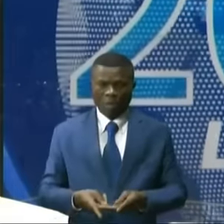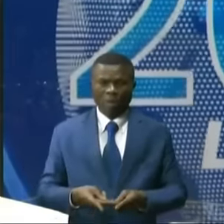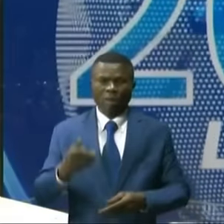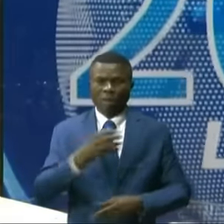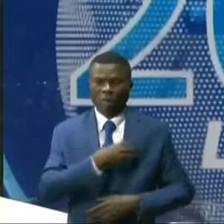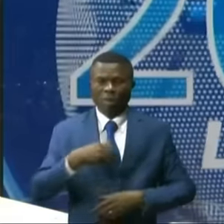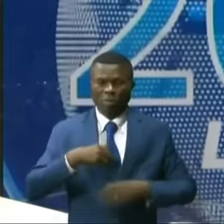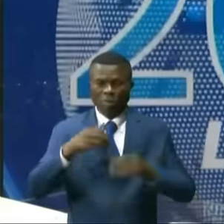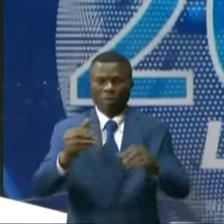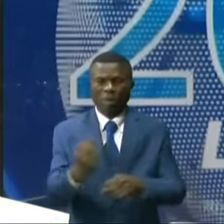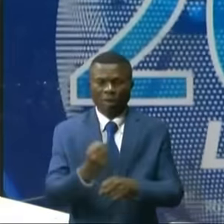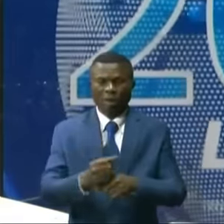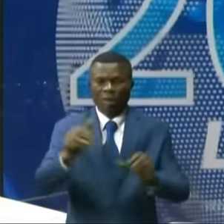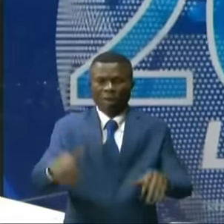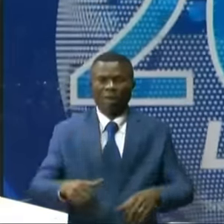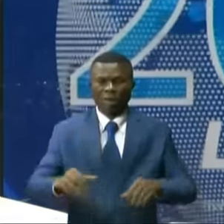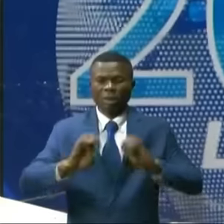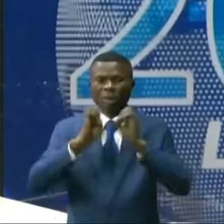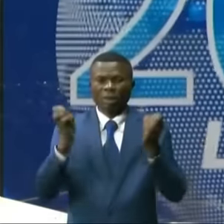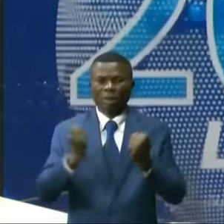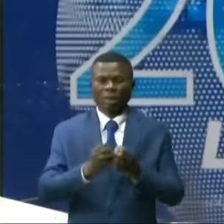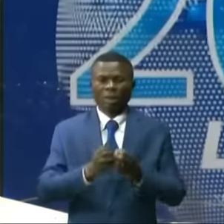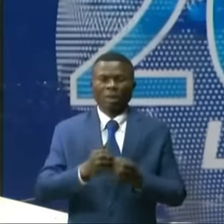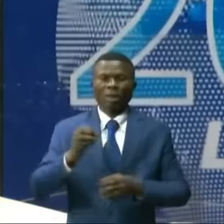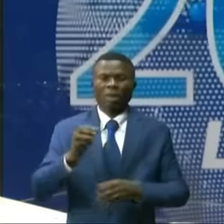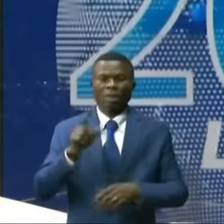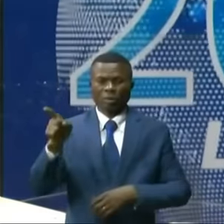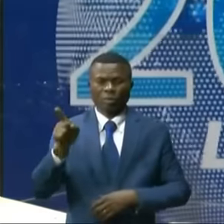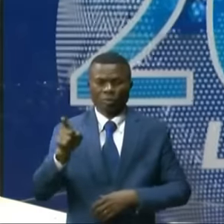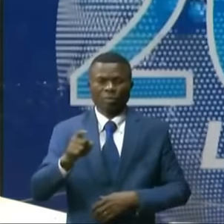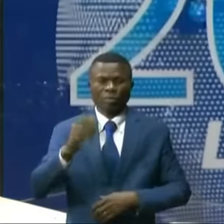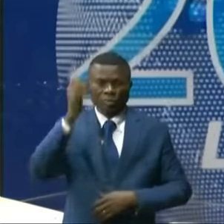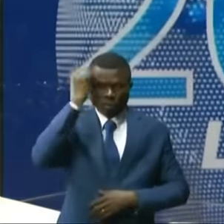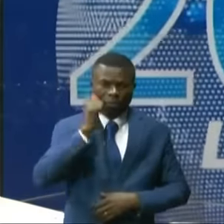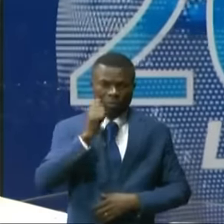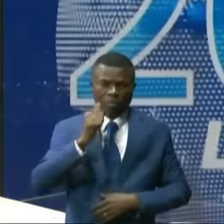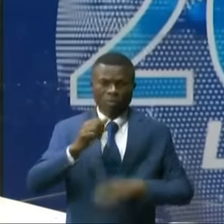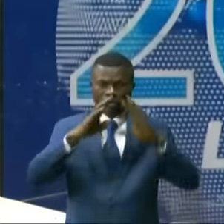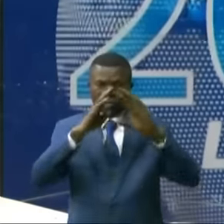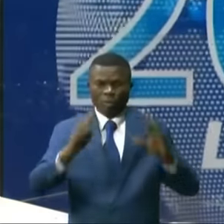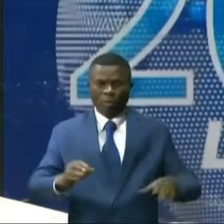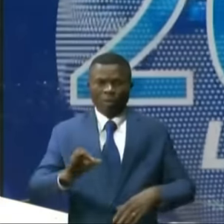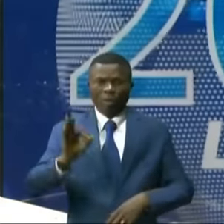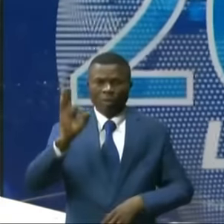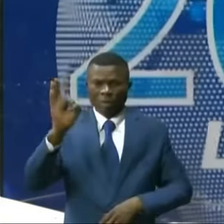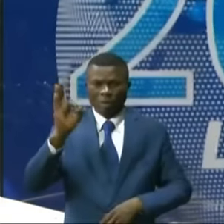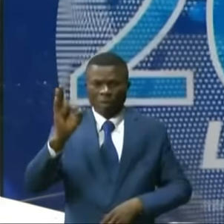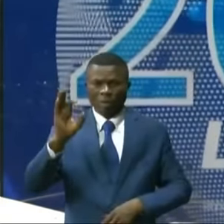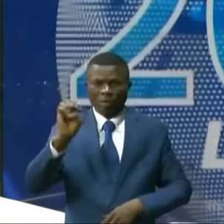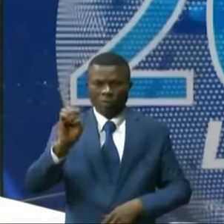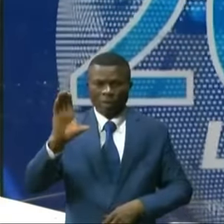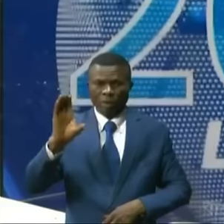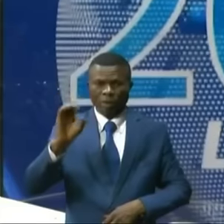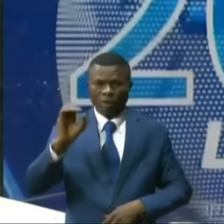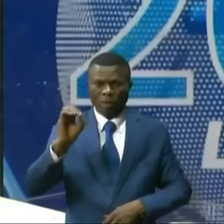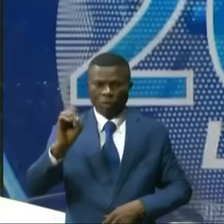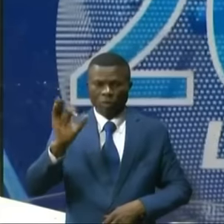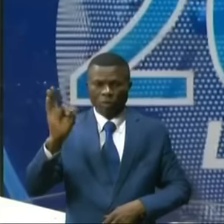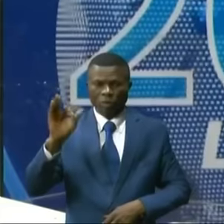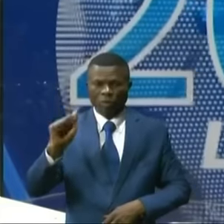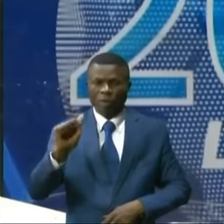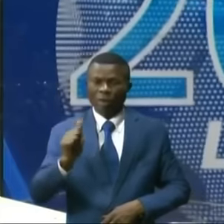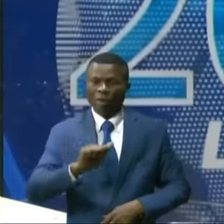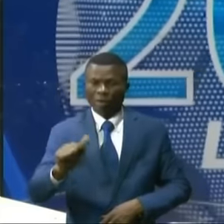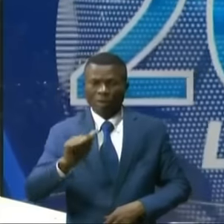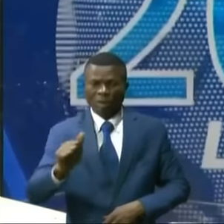compris entre l'entrée safari Beach et la concession on fcofa par vos propres moyens